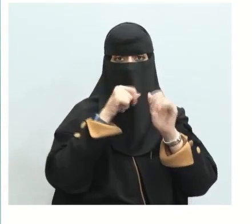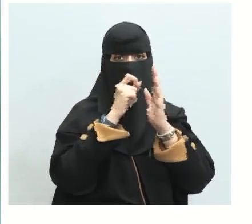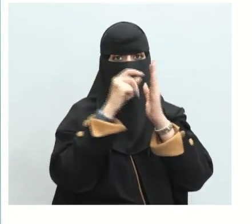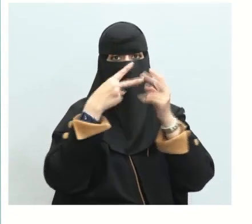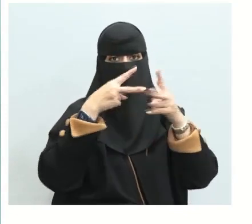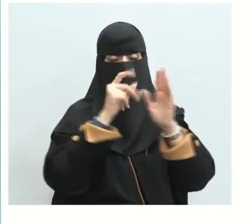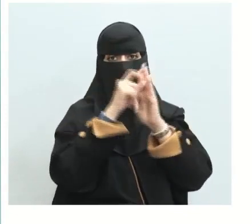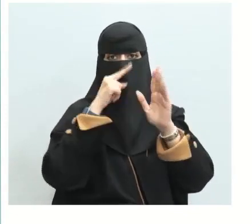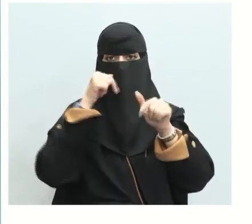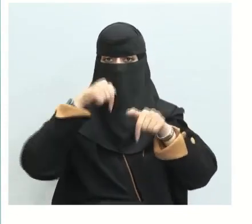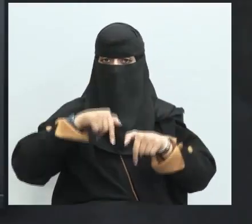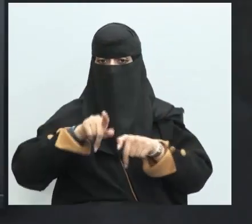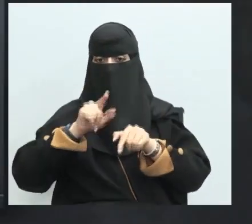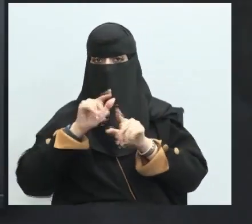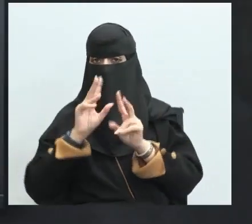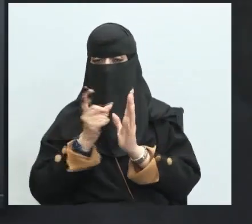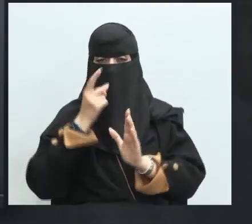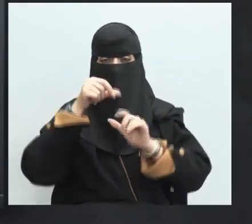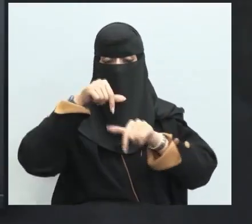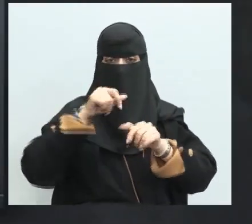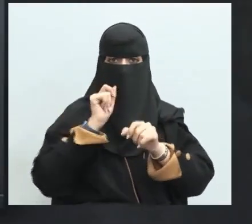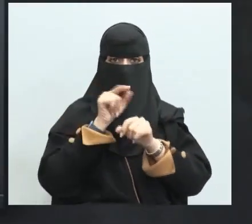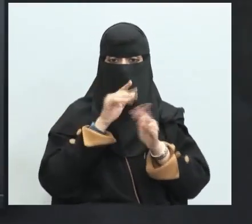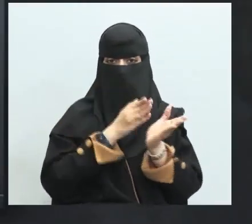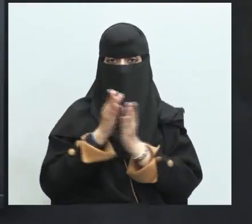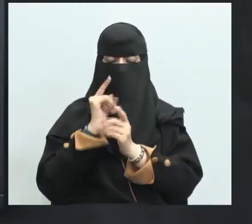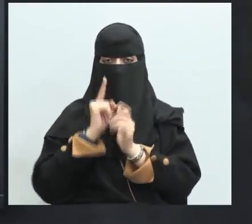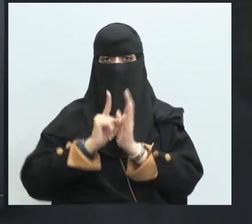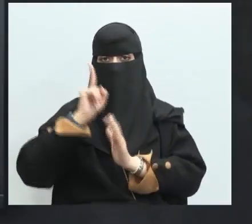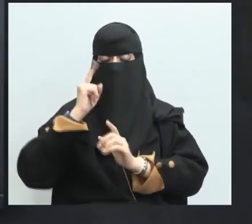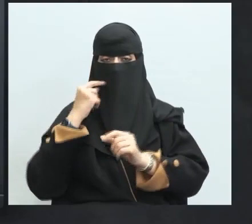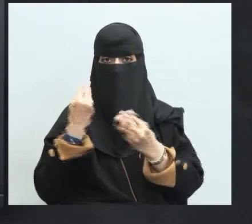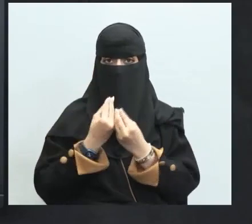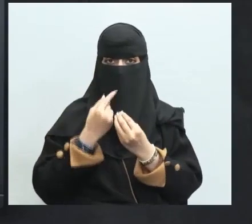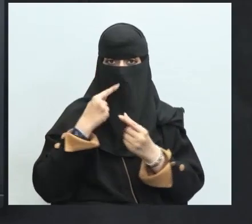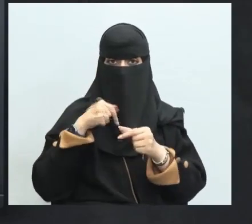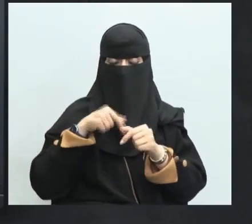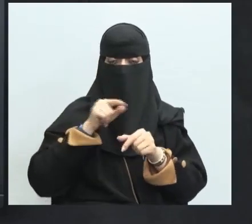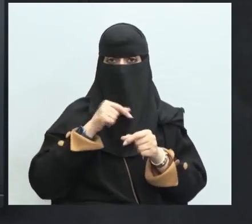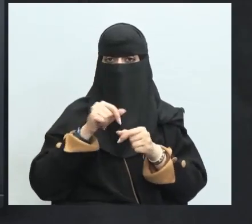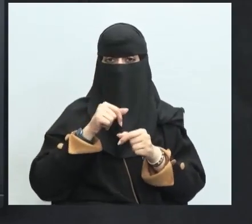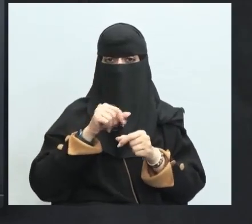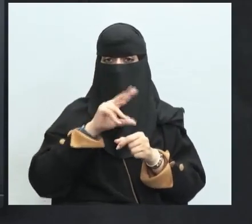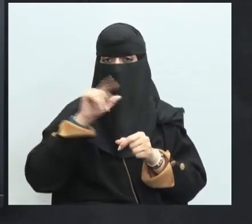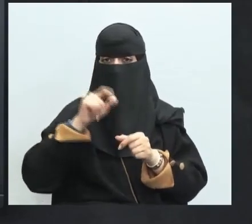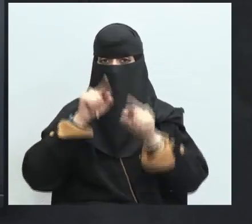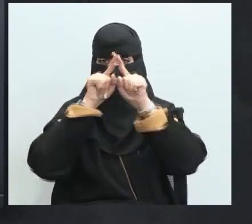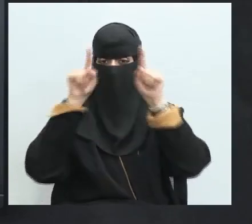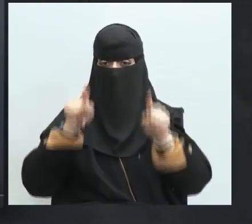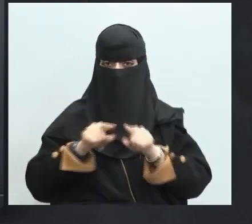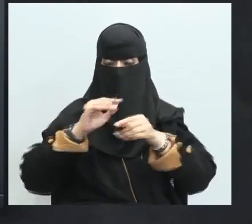في درسنا اليوم بعد أن تعرفنا على الموقع المستجيب وطريقة إنشاء الموقع المستجيب سنتعرف على محاكاة الأجهزة